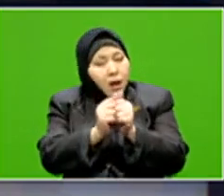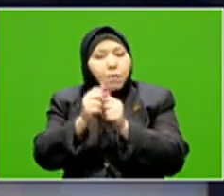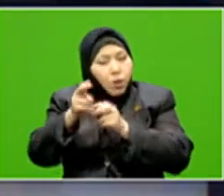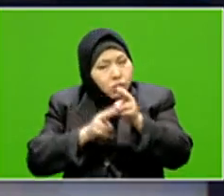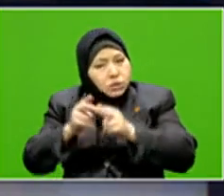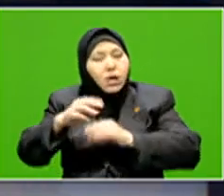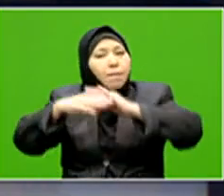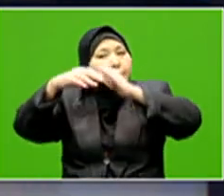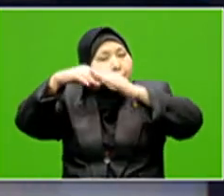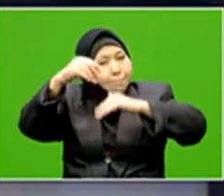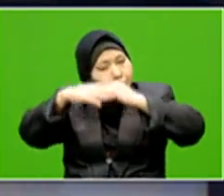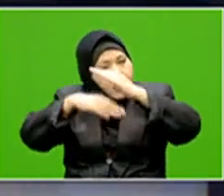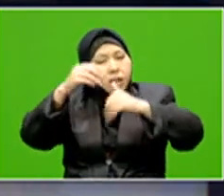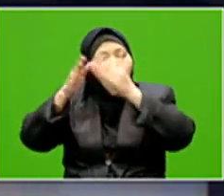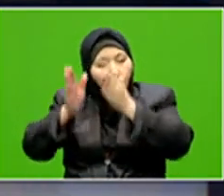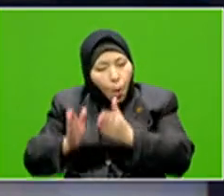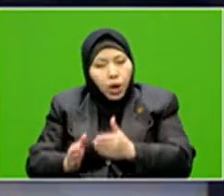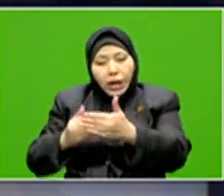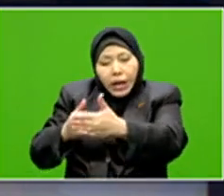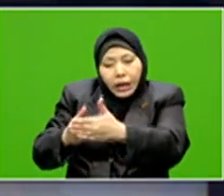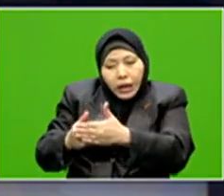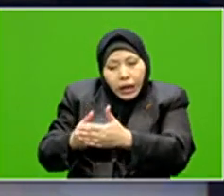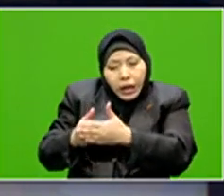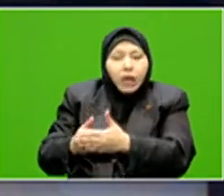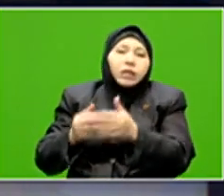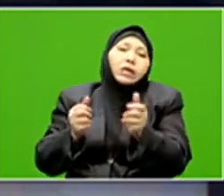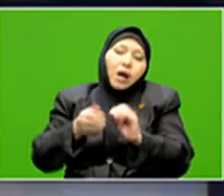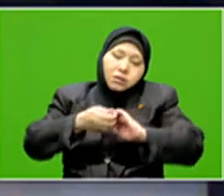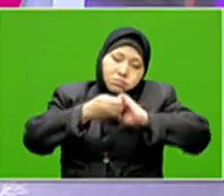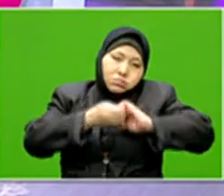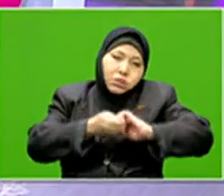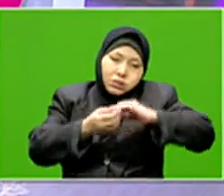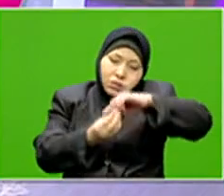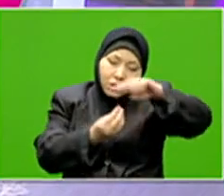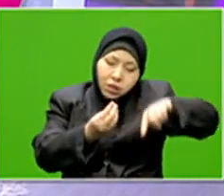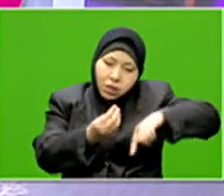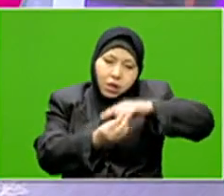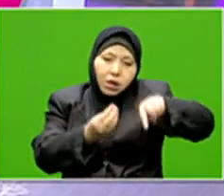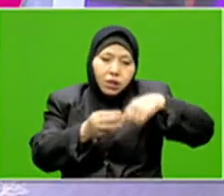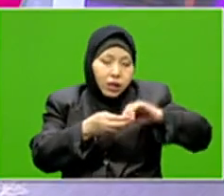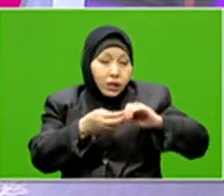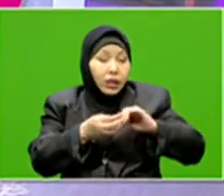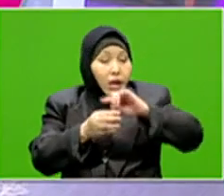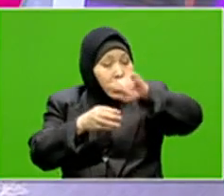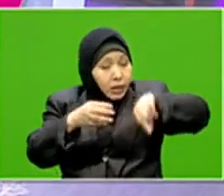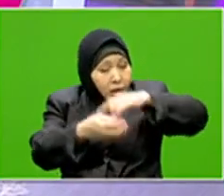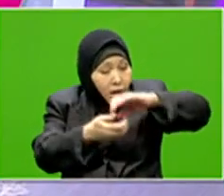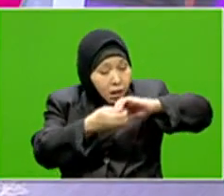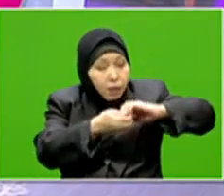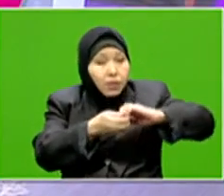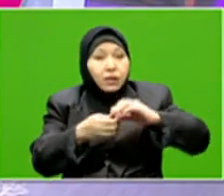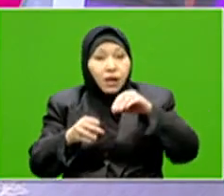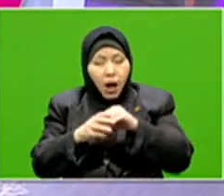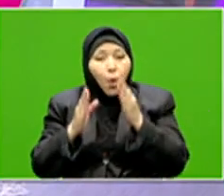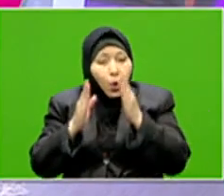membina orang terdekat kita. Orang dalam bahasa Inggerisnya, Ustaz, circle of influence. Begitulah lebih kurangnya, kan. Orang yang paling